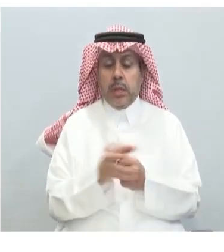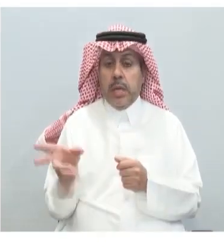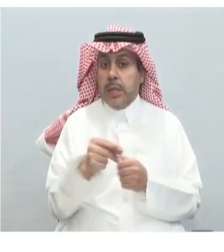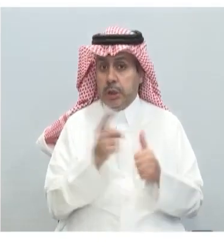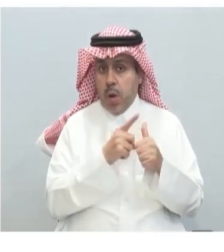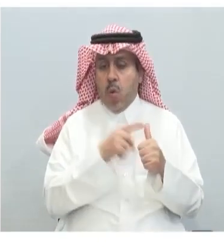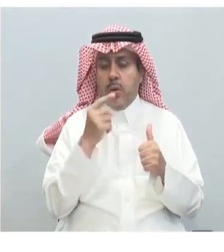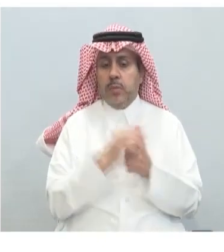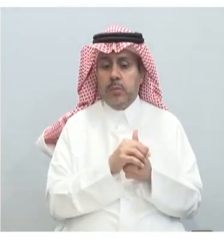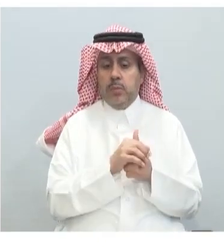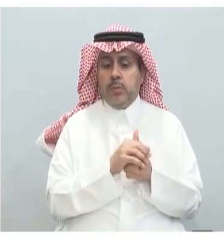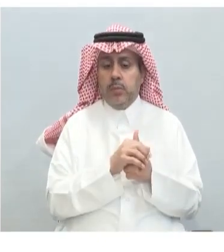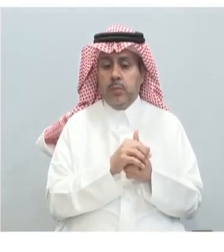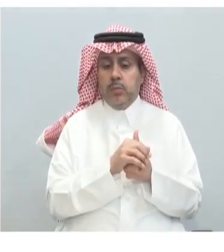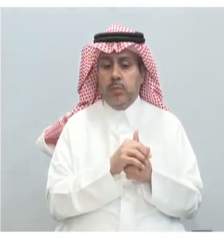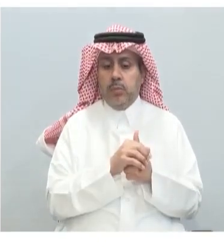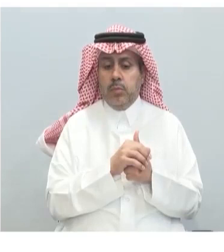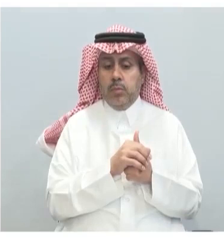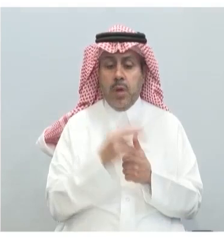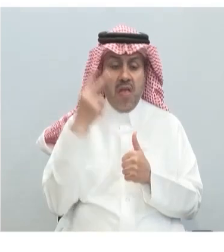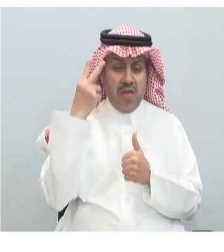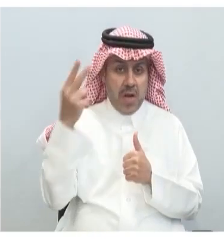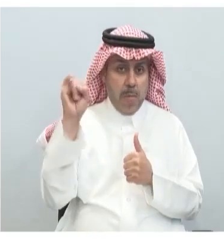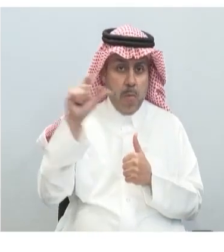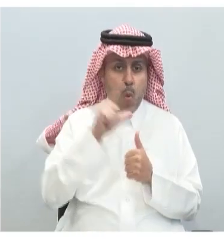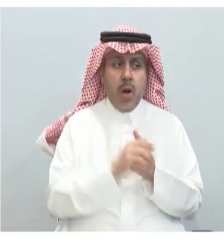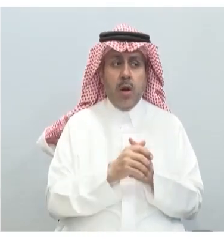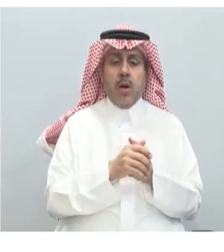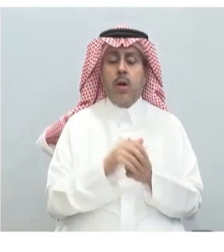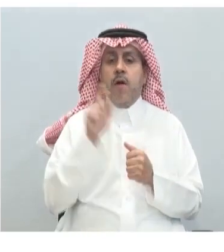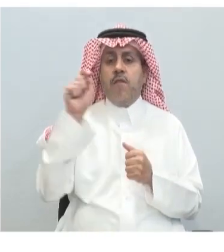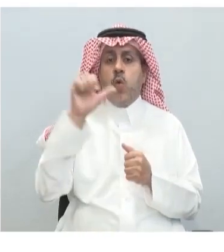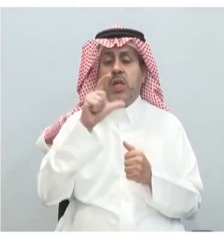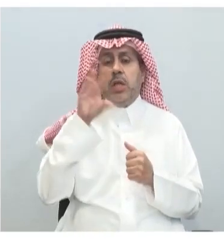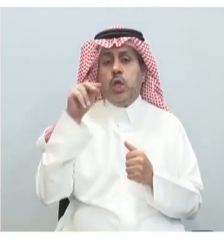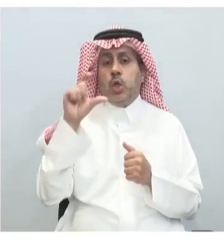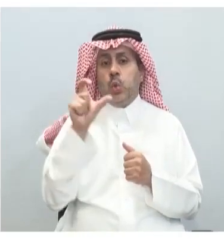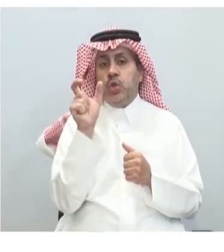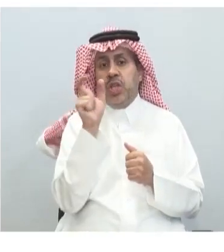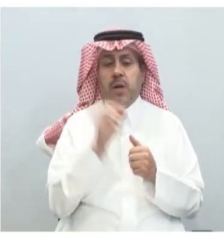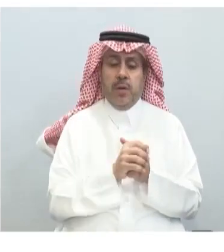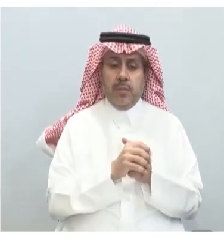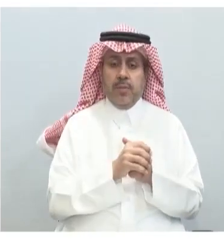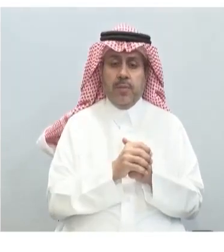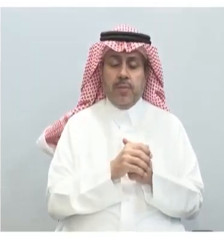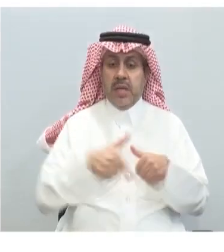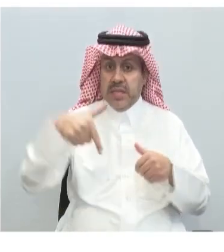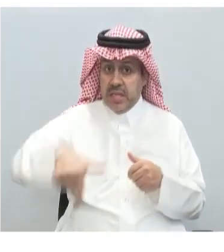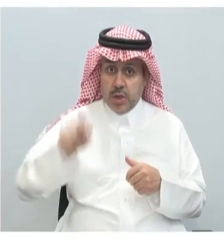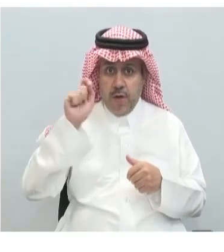من ضمن النواتج عفوا الناتج الاول وهو 2 مول من فلوريد الهيدروجين والناتج الثاني هو سادس